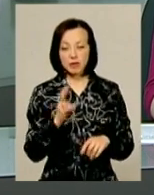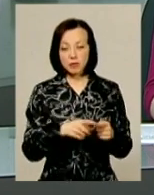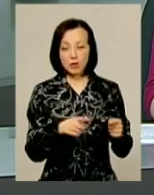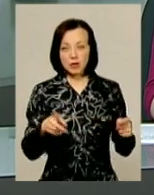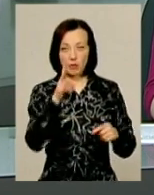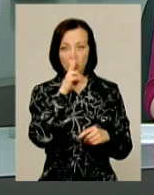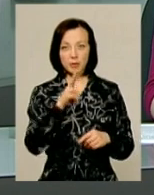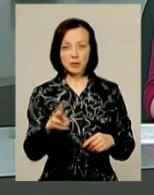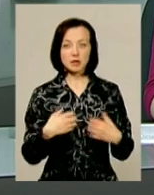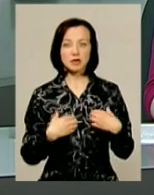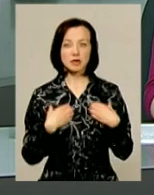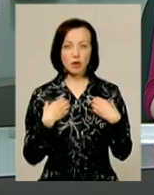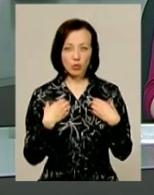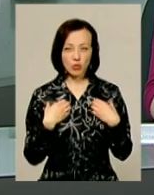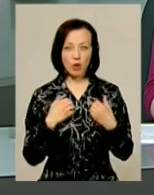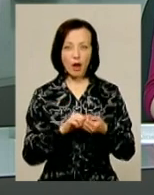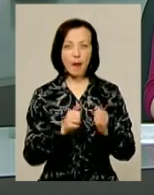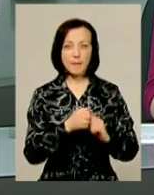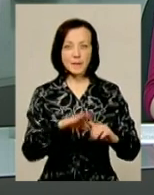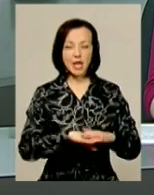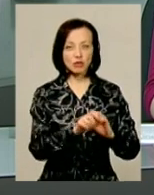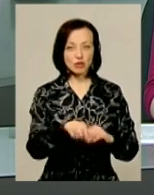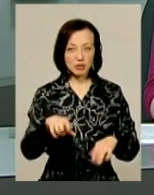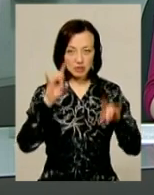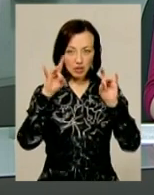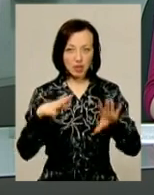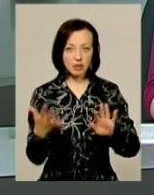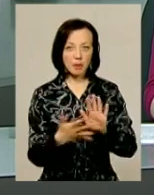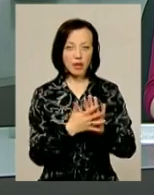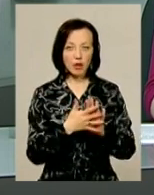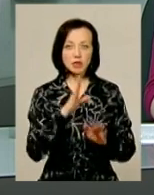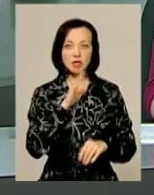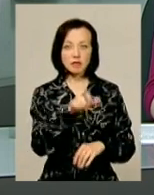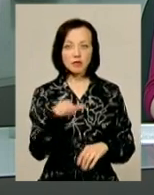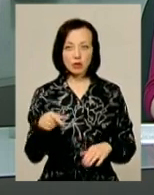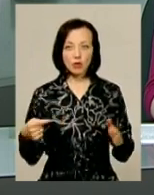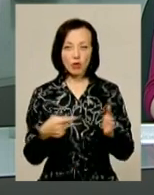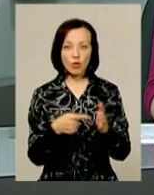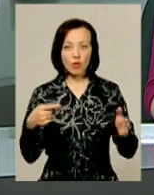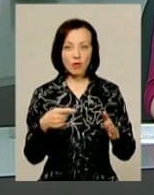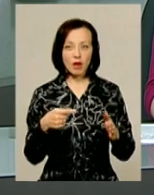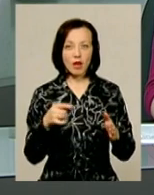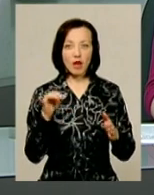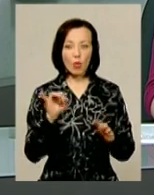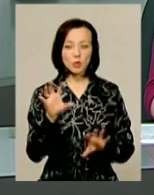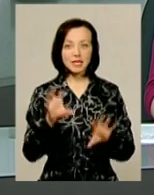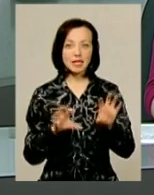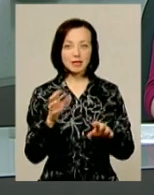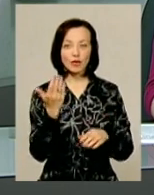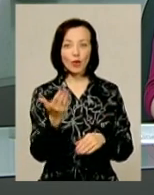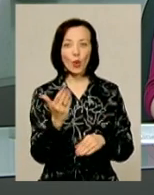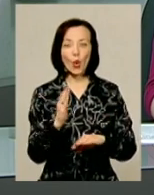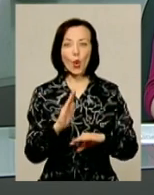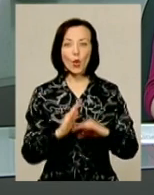протягом 2 місяців тримав в страху кам'янчан, зненацька нападаючи на дівчат і колов їх у сідниці. Від його рук